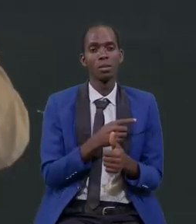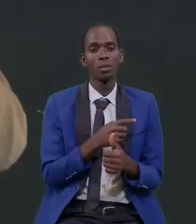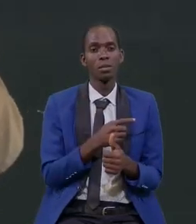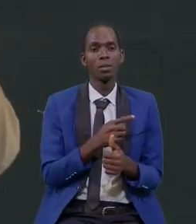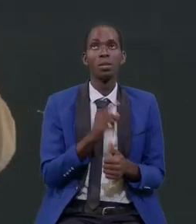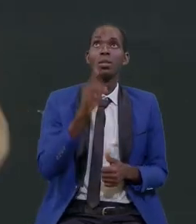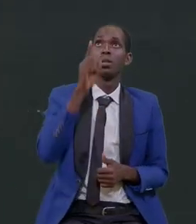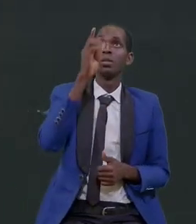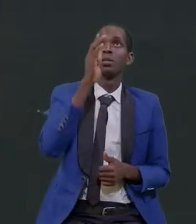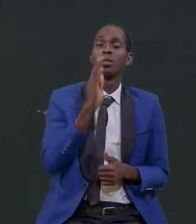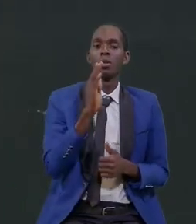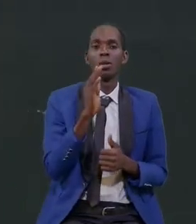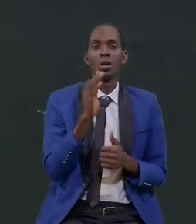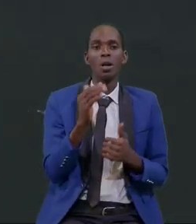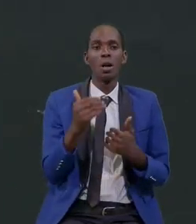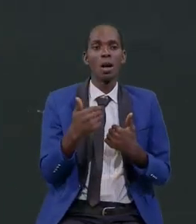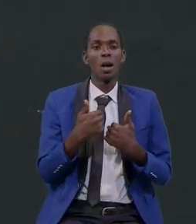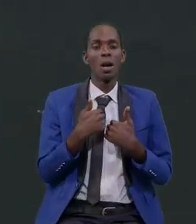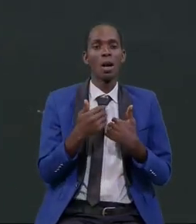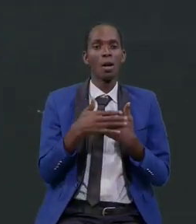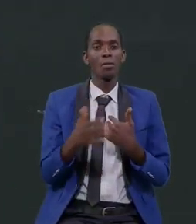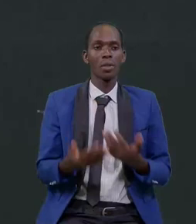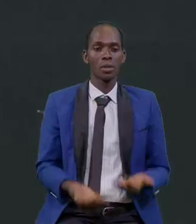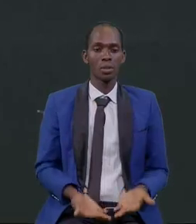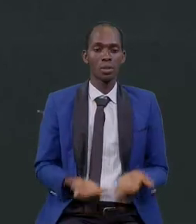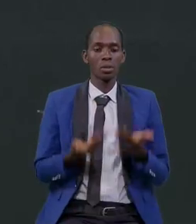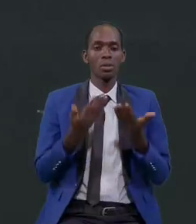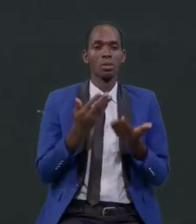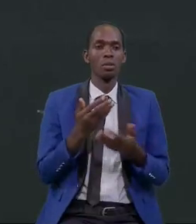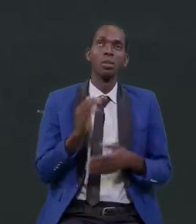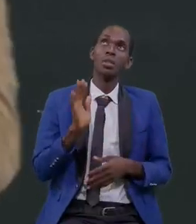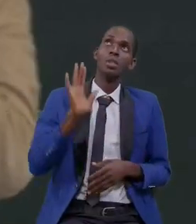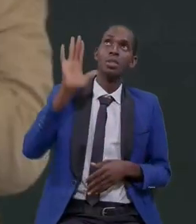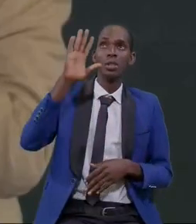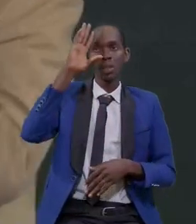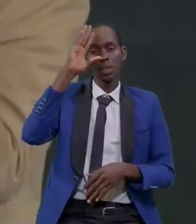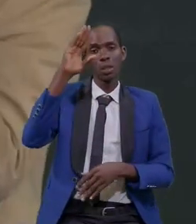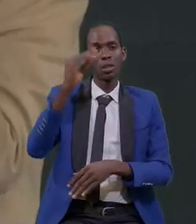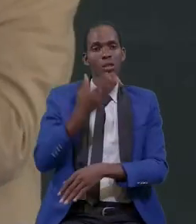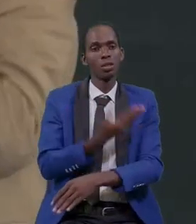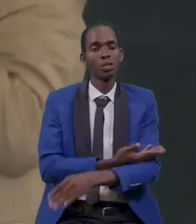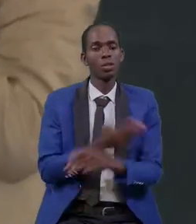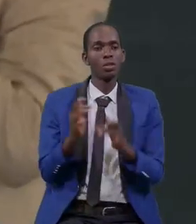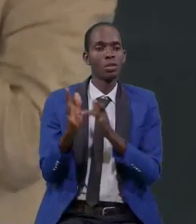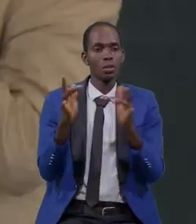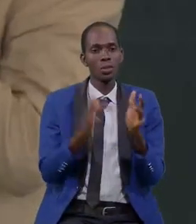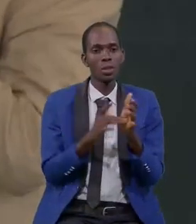C'est à vous premièrement que Dieu ayant suscité